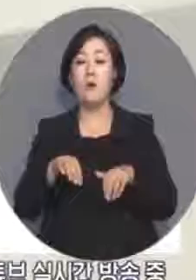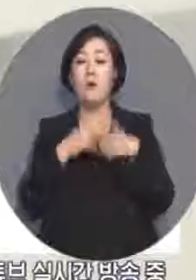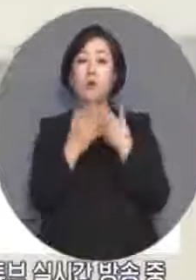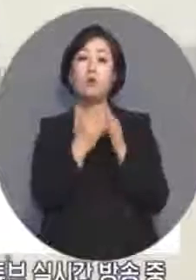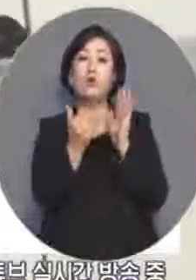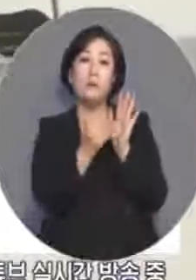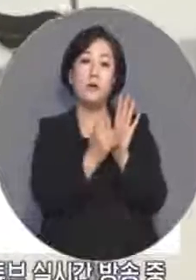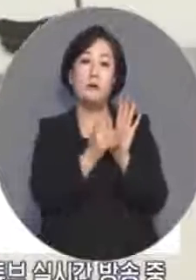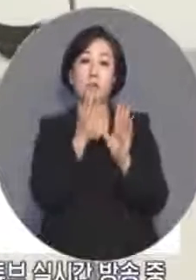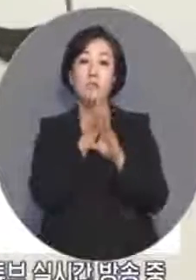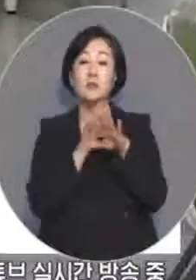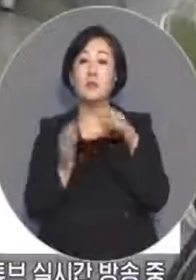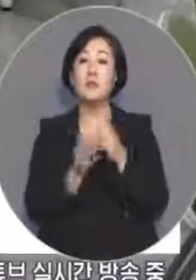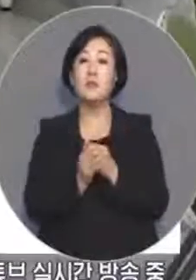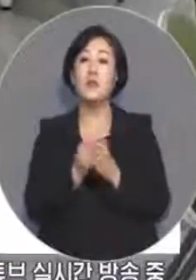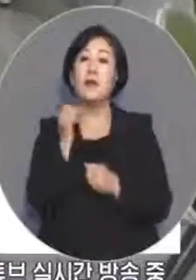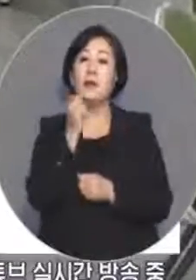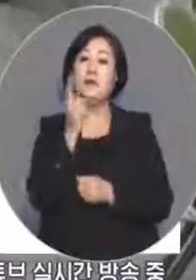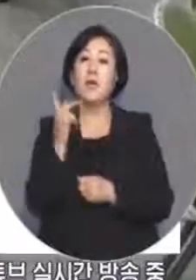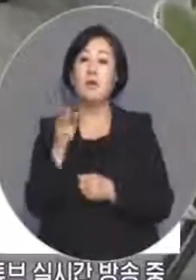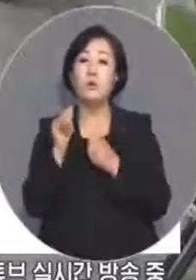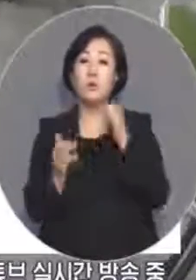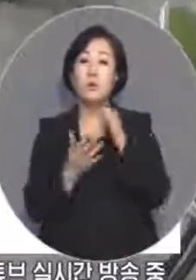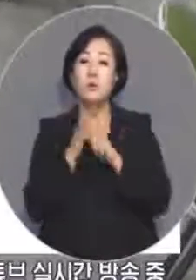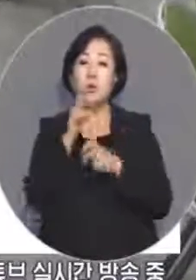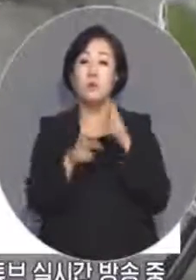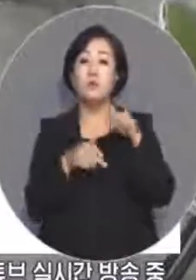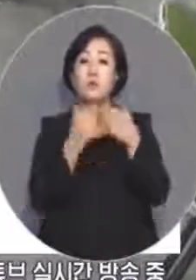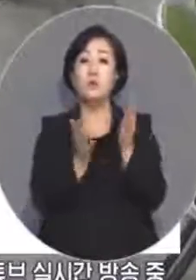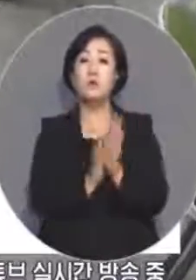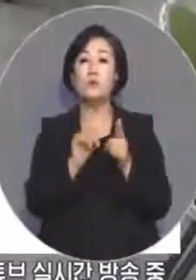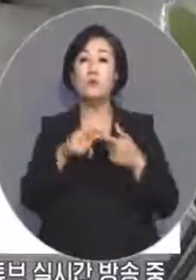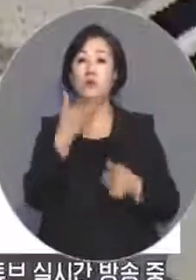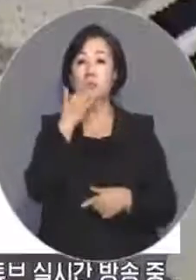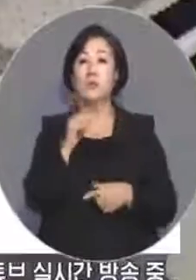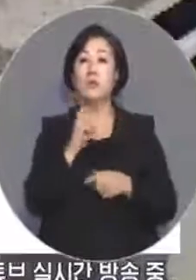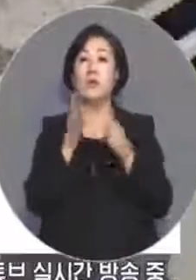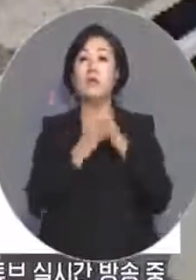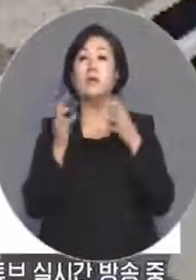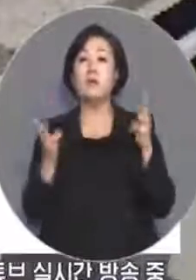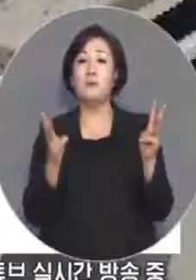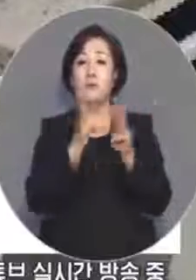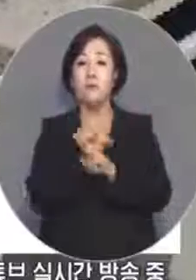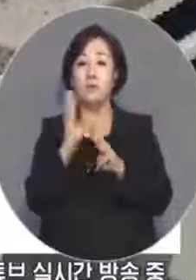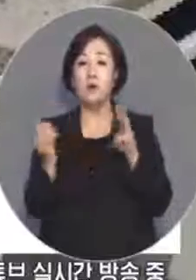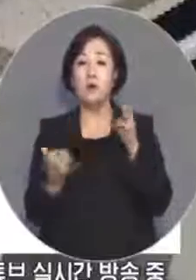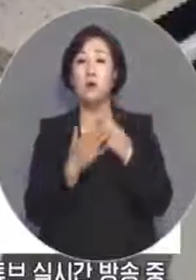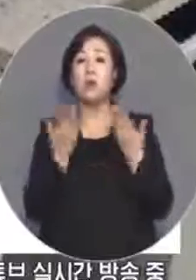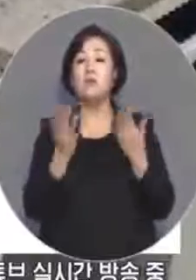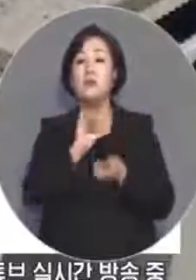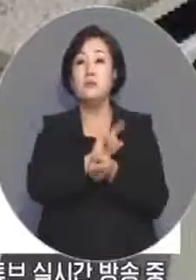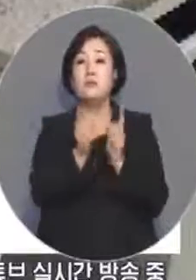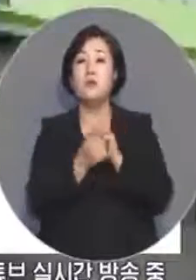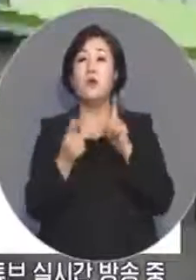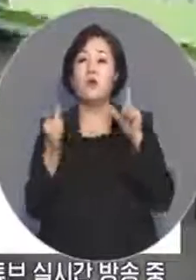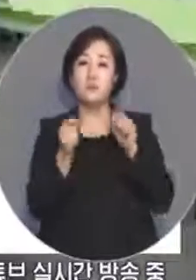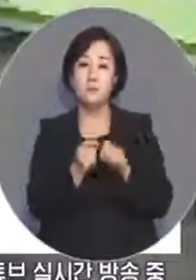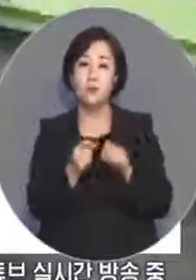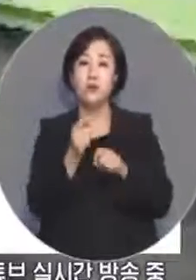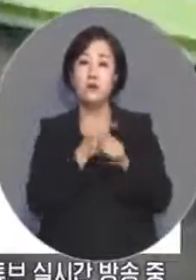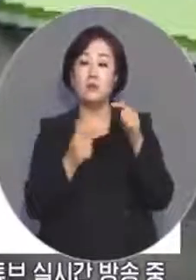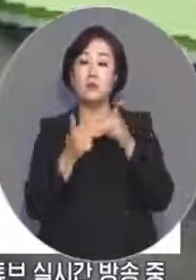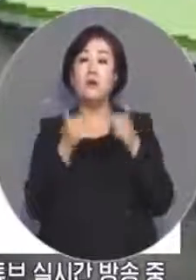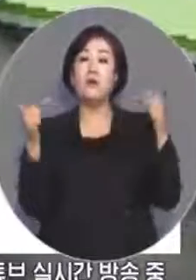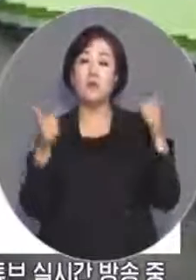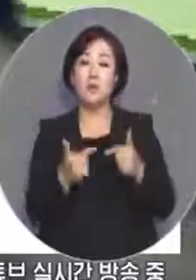맡고 있습니다 sk 에너지는 사내식당 점심시간을 3 부재로 운영하며 지금 관 접촉을 최대한 줄이는 데